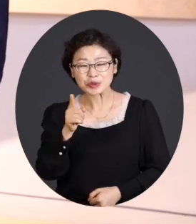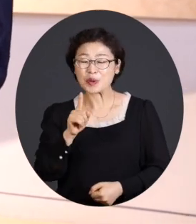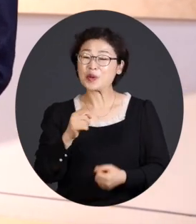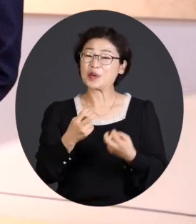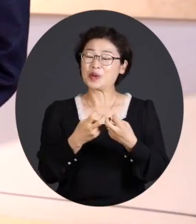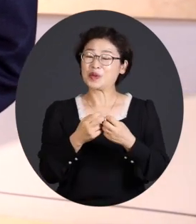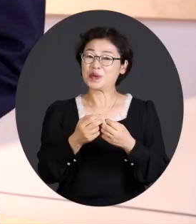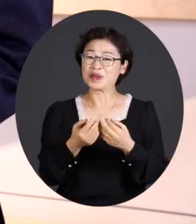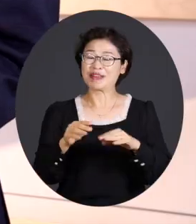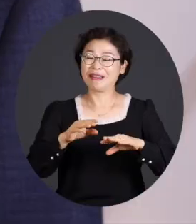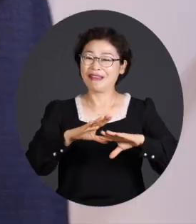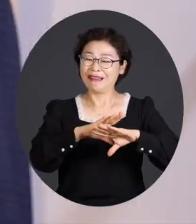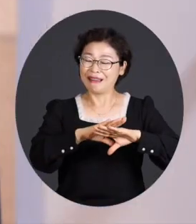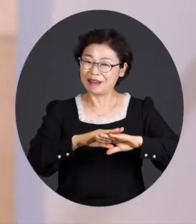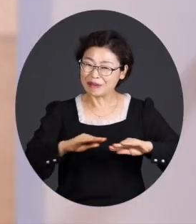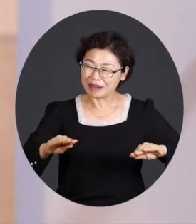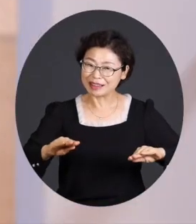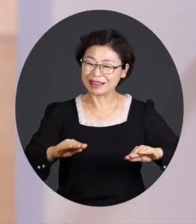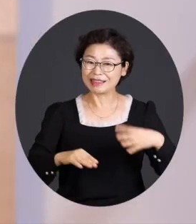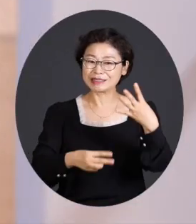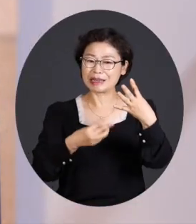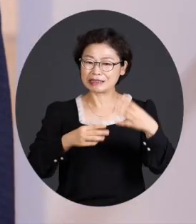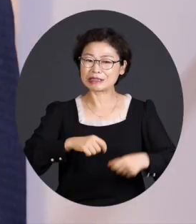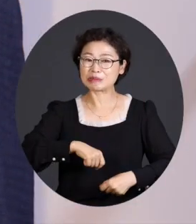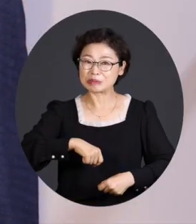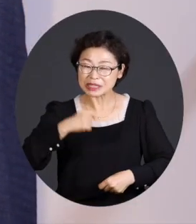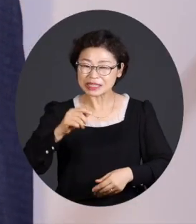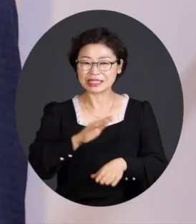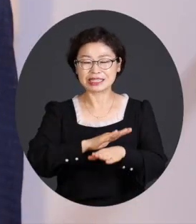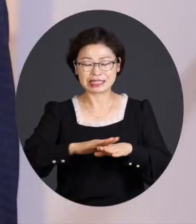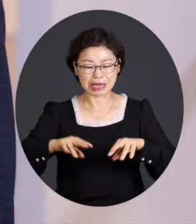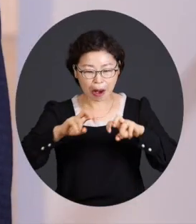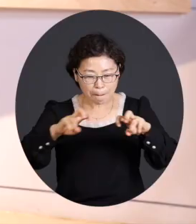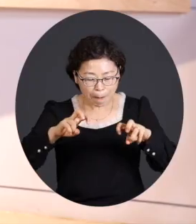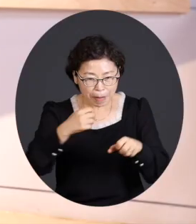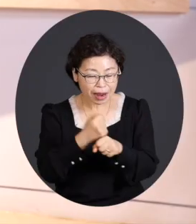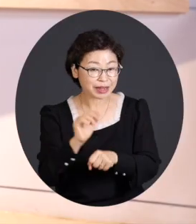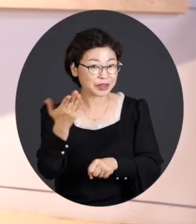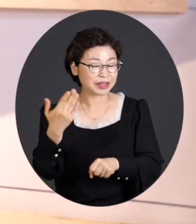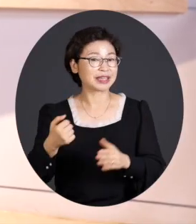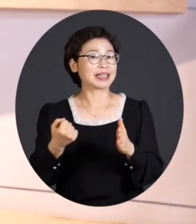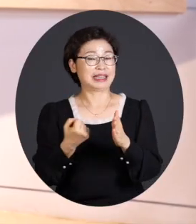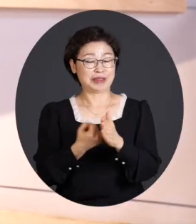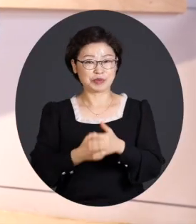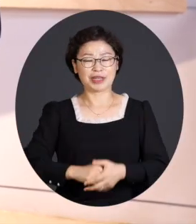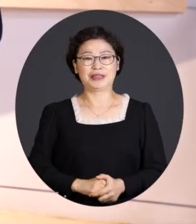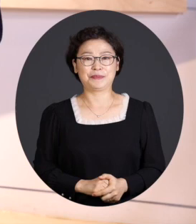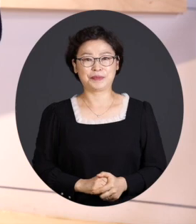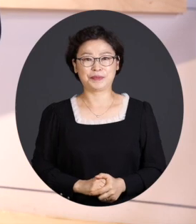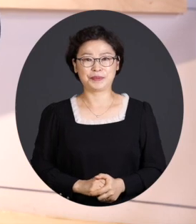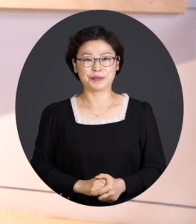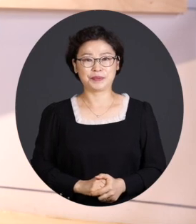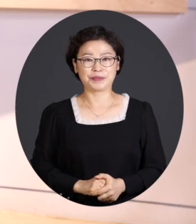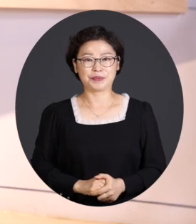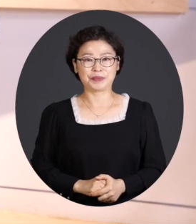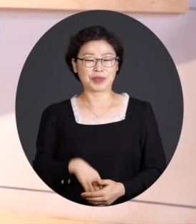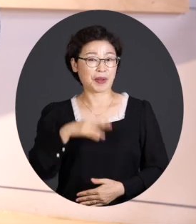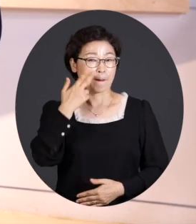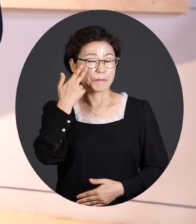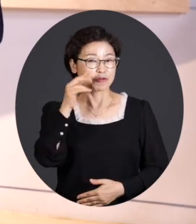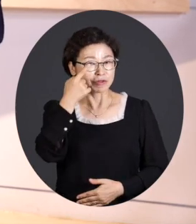운동이 이루어졌죠? 그 4.3 진실이 그 속속이 이제 밝혀졌잖아요. 네. 이제 그러다 보니까